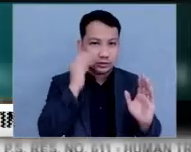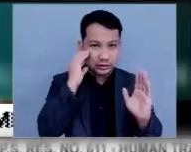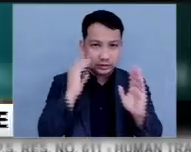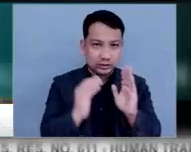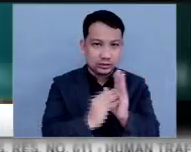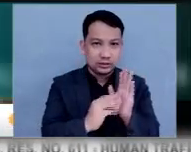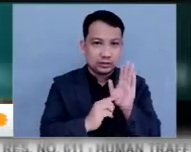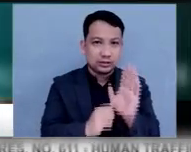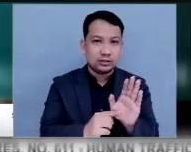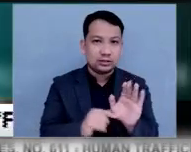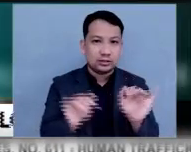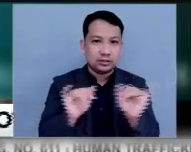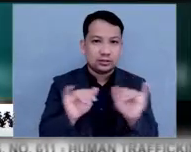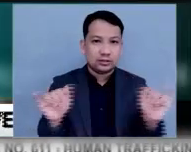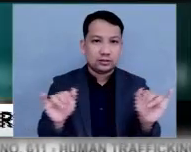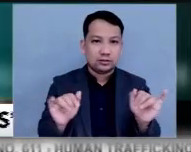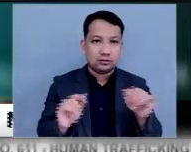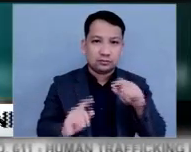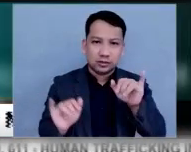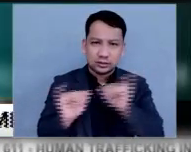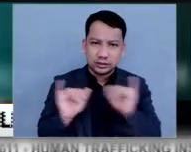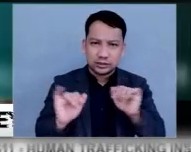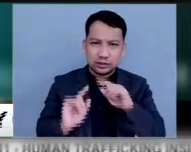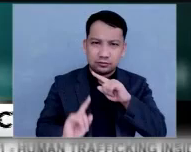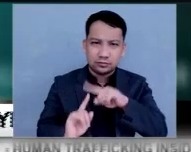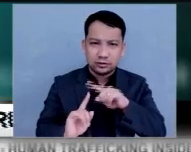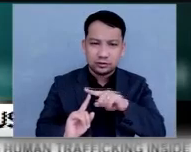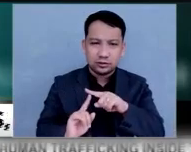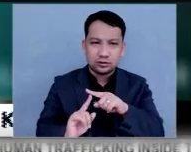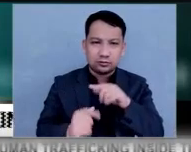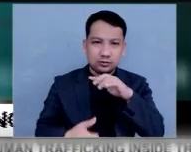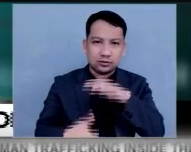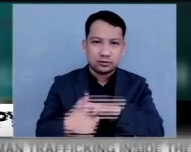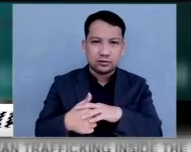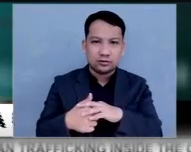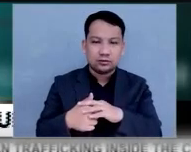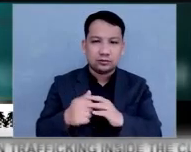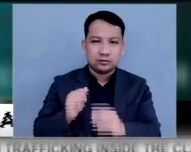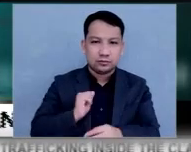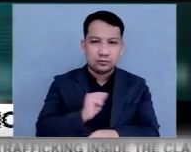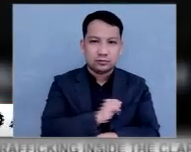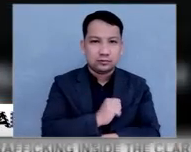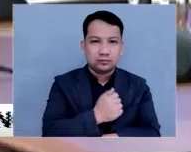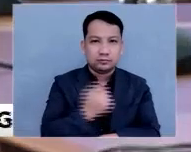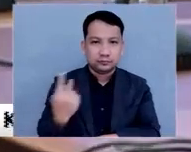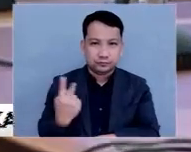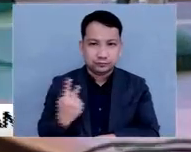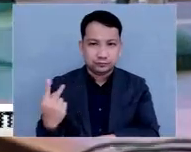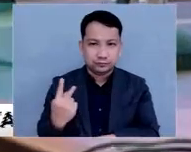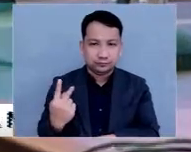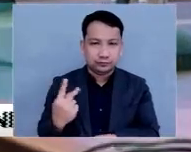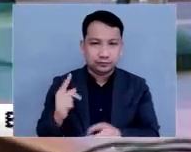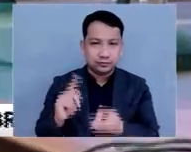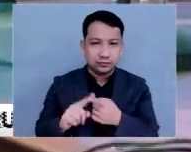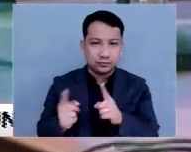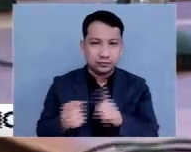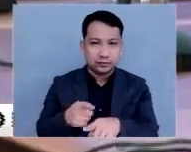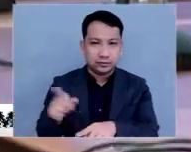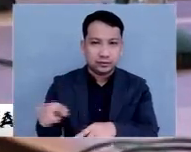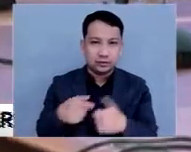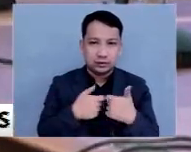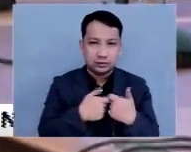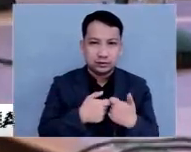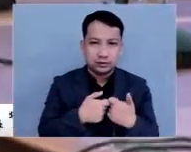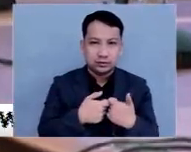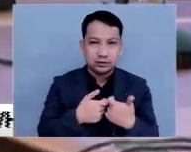habang tila naka couple shirt na inilabas naman ng mga senador Magkaibigan lang po kami Madam Cher May relasyon ba kayo ni